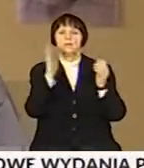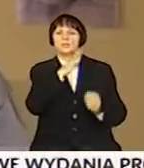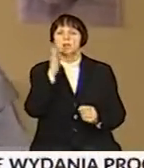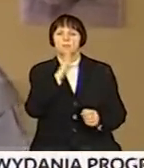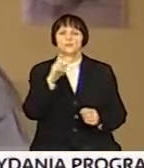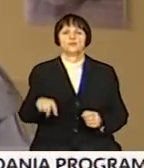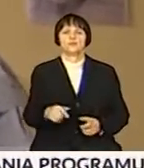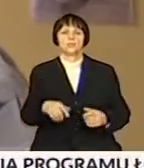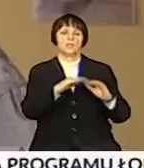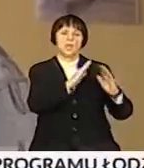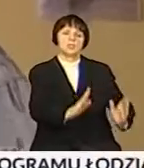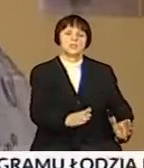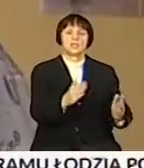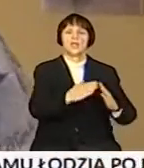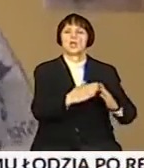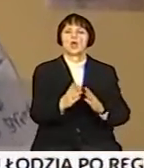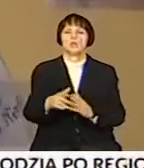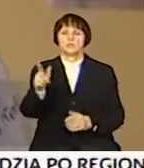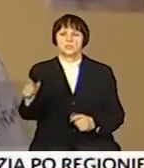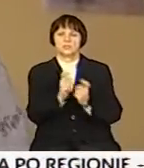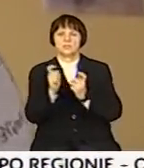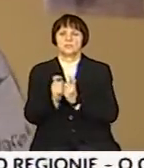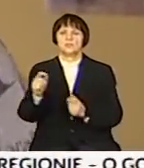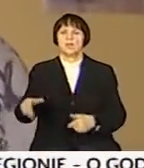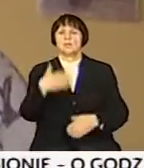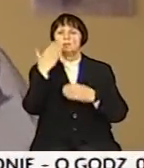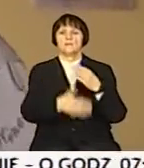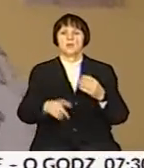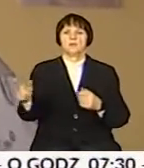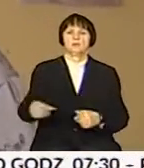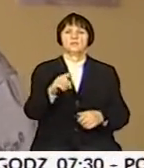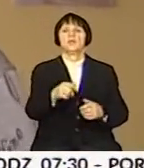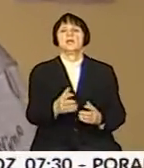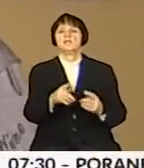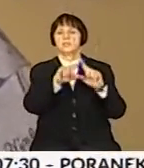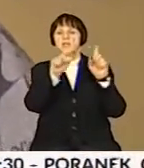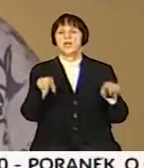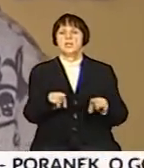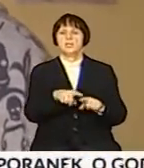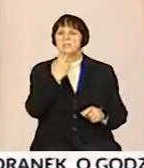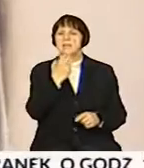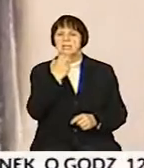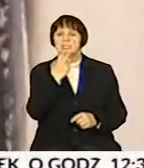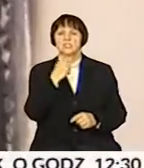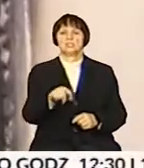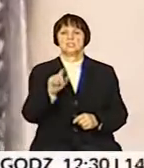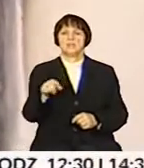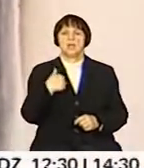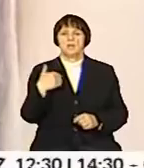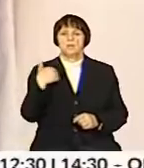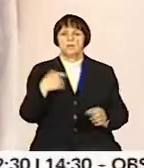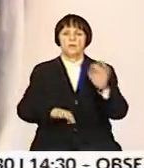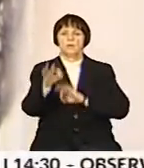i komórki sąsiadów się paliły. No i w końcu poszedł licznik elektryczny, podpalony został. Klatka była po